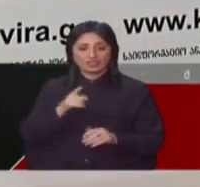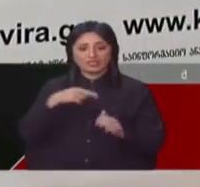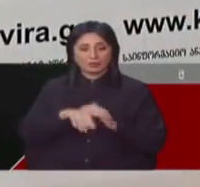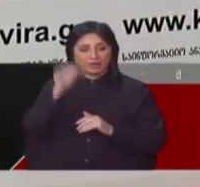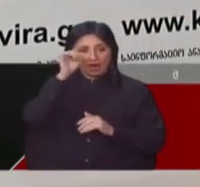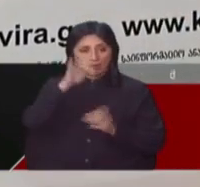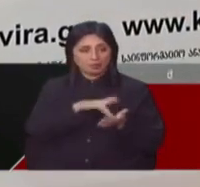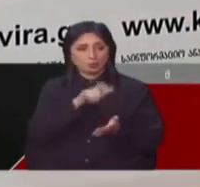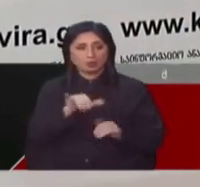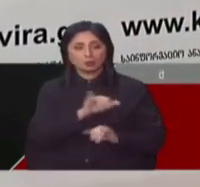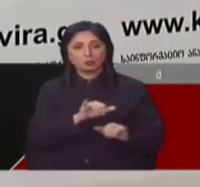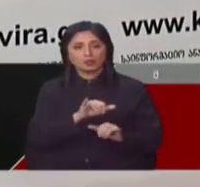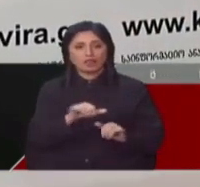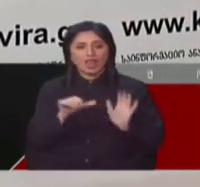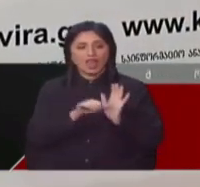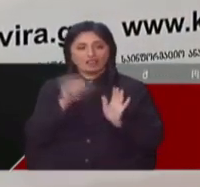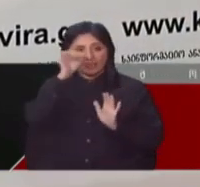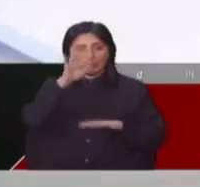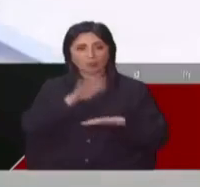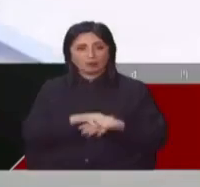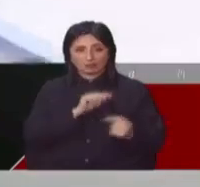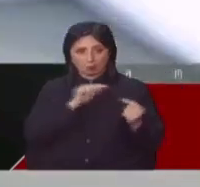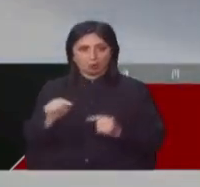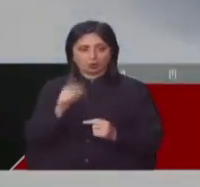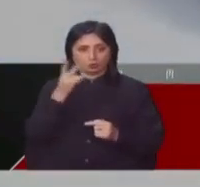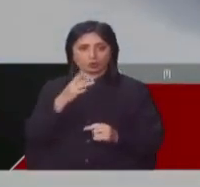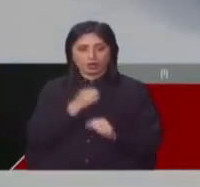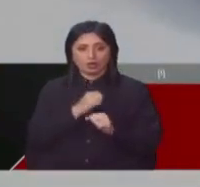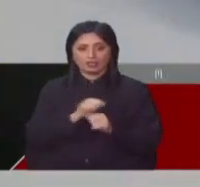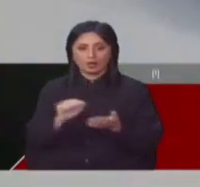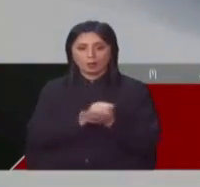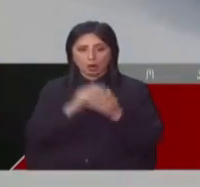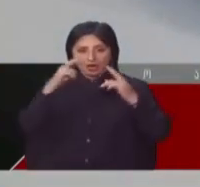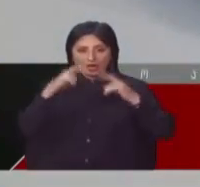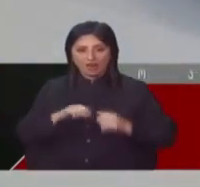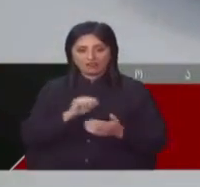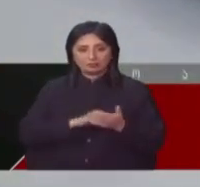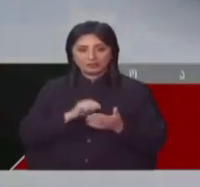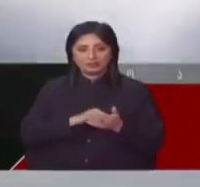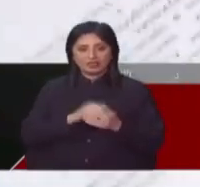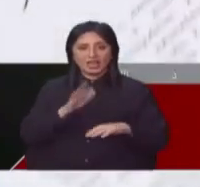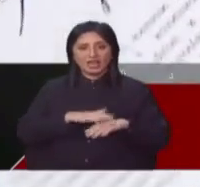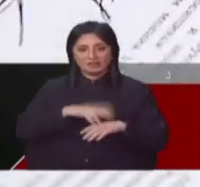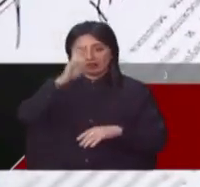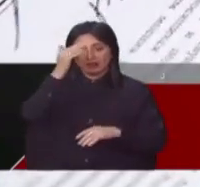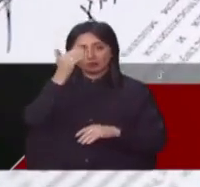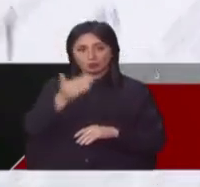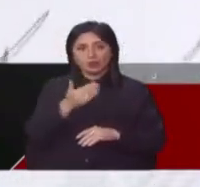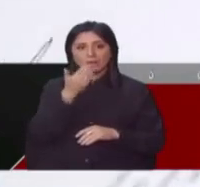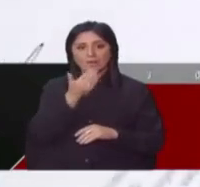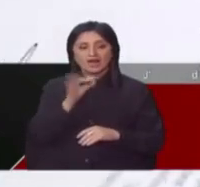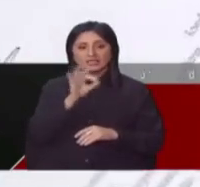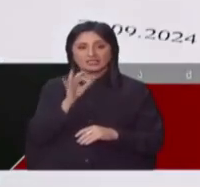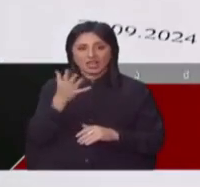Gamus, Abhazetis, Mosahleubada, Ixi, Abhazuri, Banki, Protest, Gamut, Kualen. Documentis Gahilui Saganiam, de facto, Heli Suplebașida,